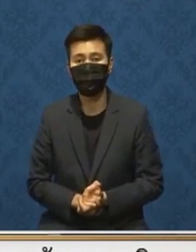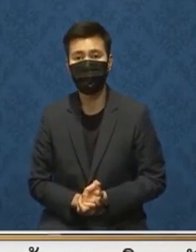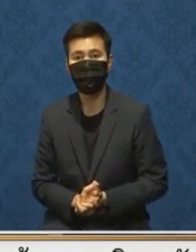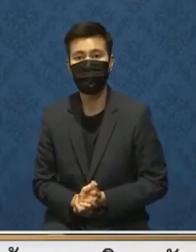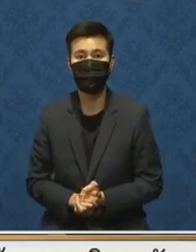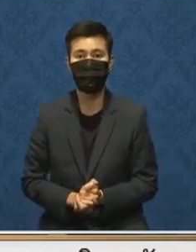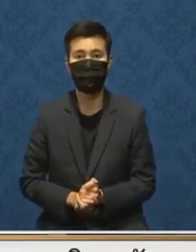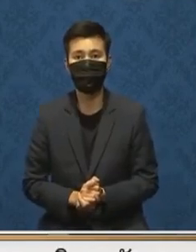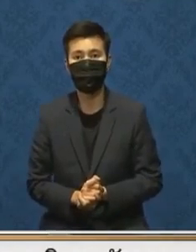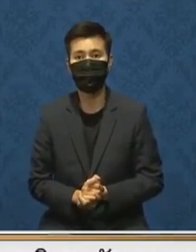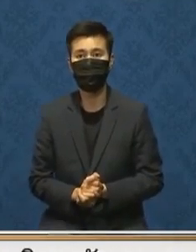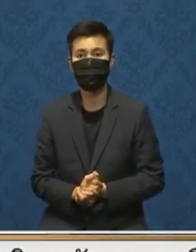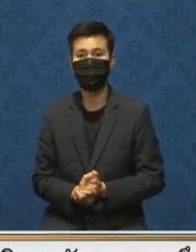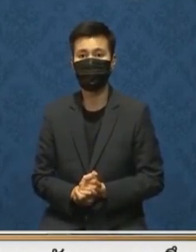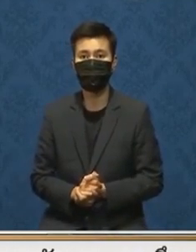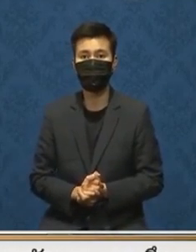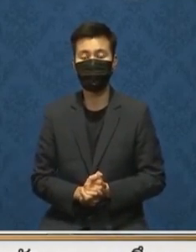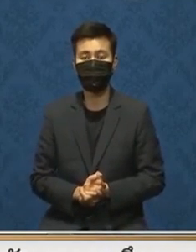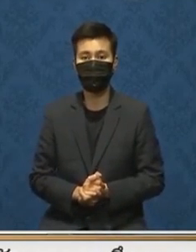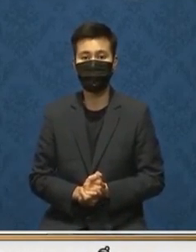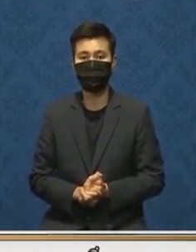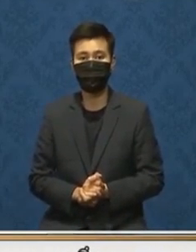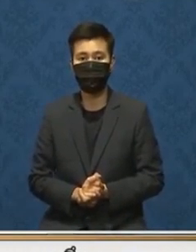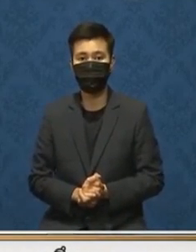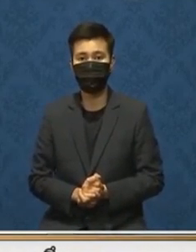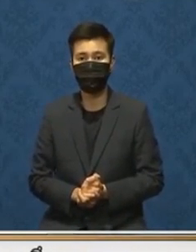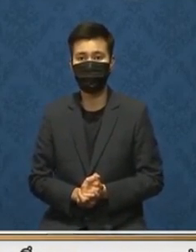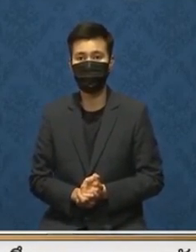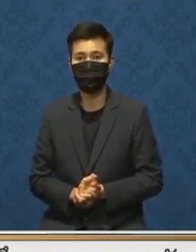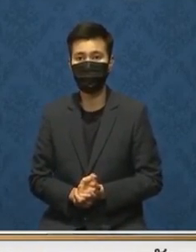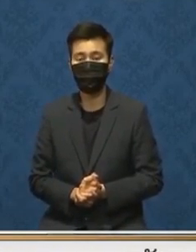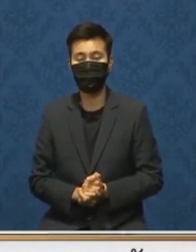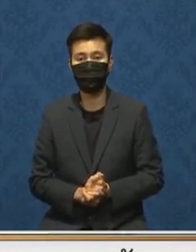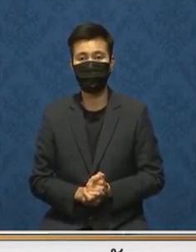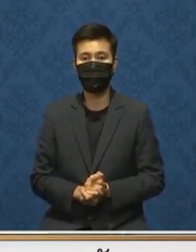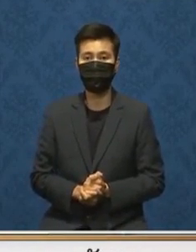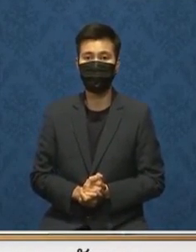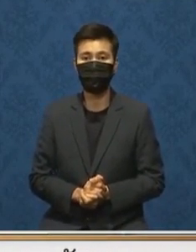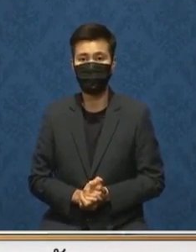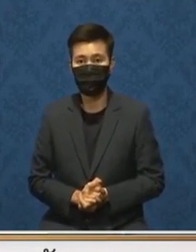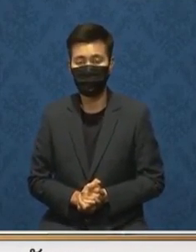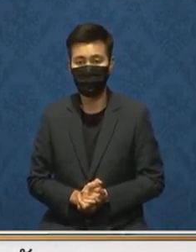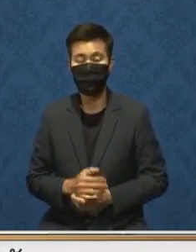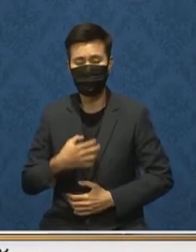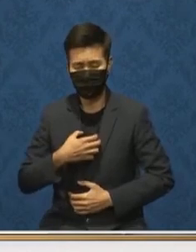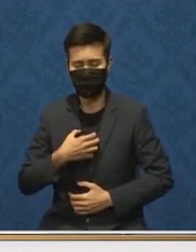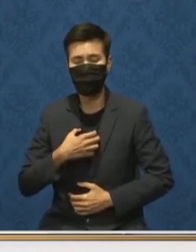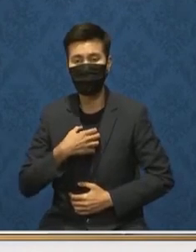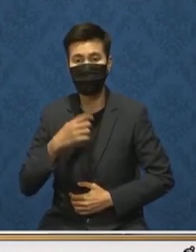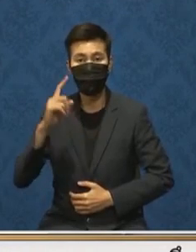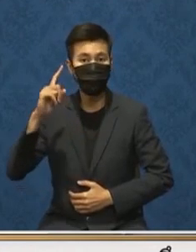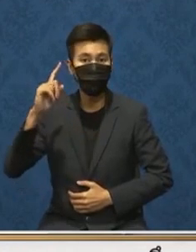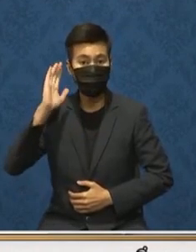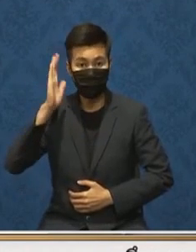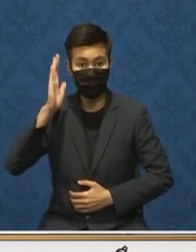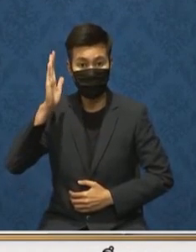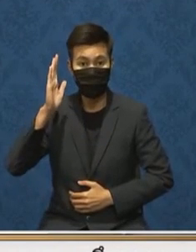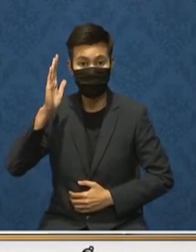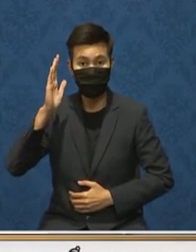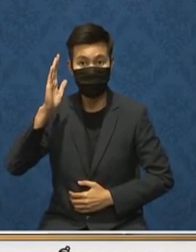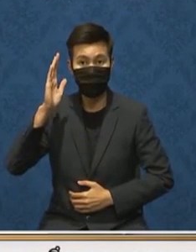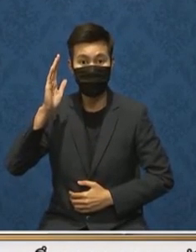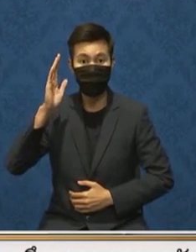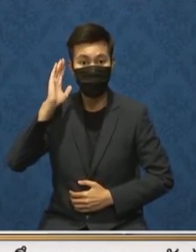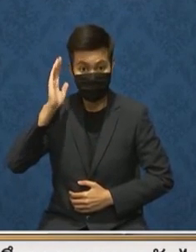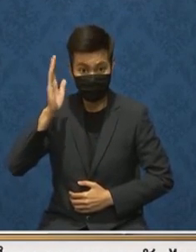างคู่ชีวิตก็คือมีความประสงค์ให้ชายกับชายสามารถแต่งง